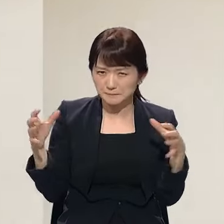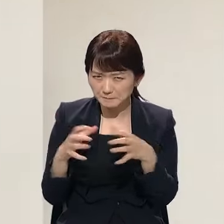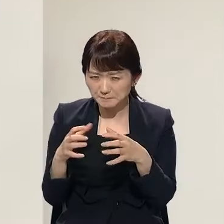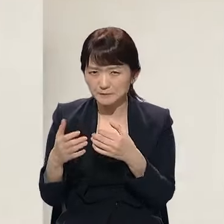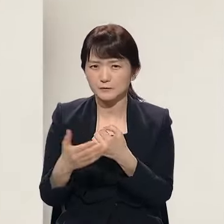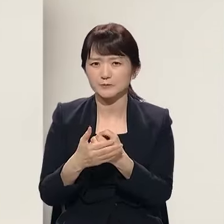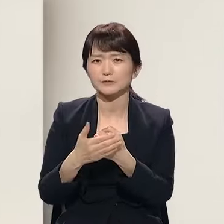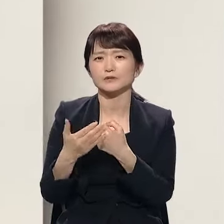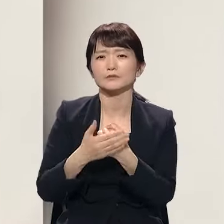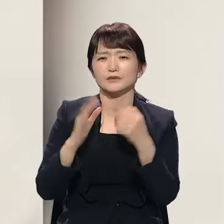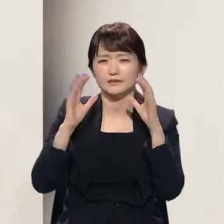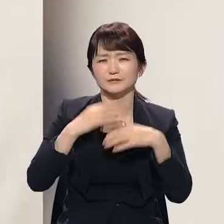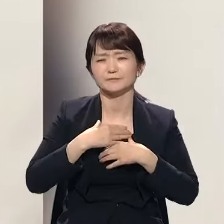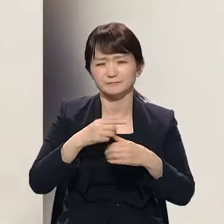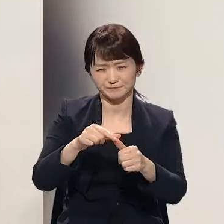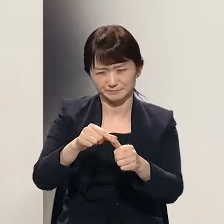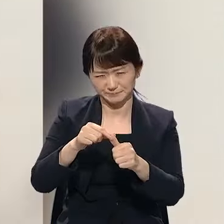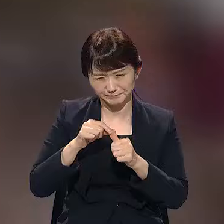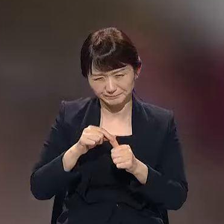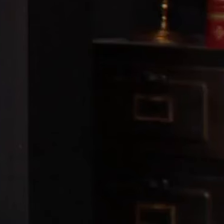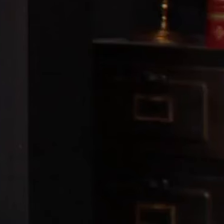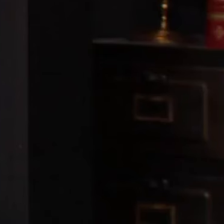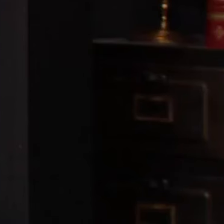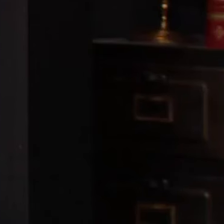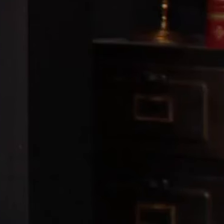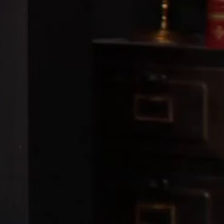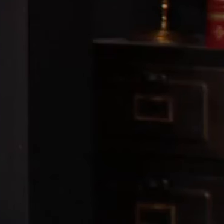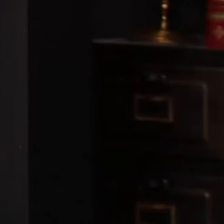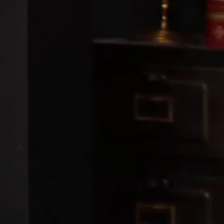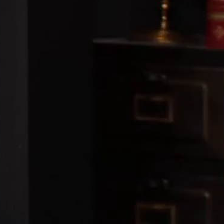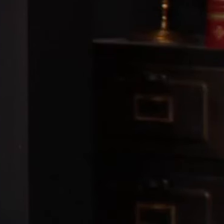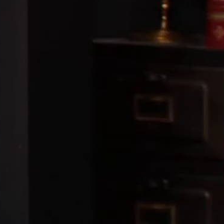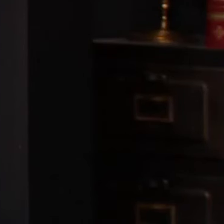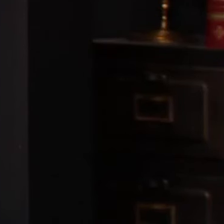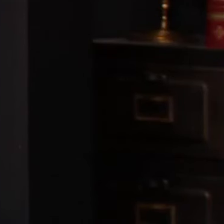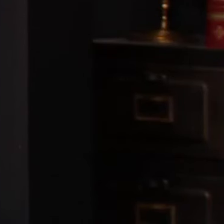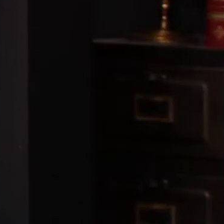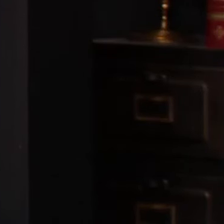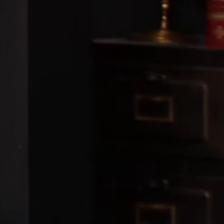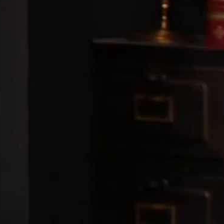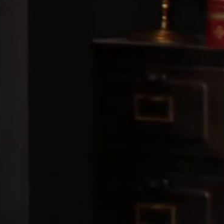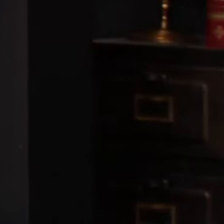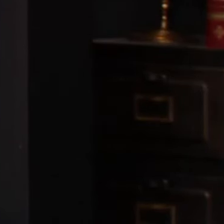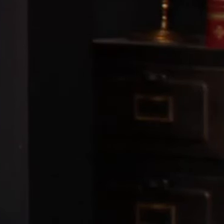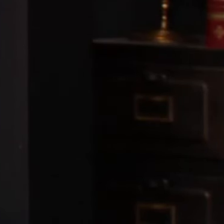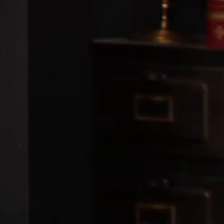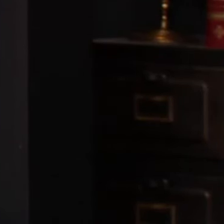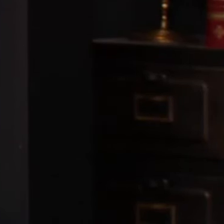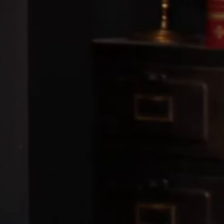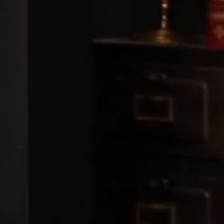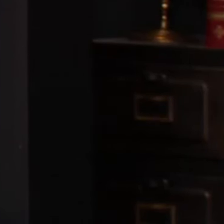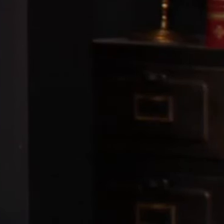덕분에요. 이 아기는 무사히 구조가 됐다고 합니다. 사건의 진실을 추적하고 싶다는 사반